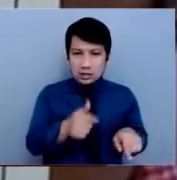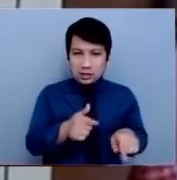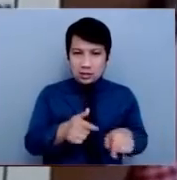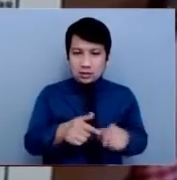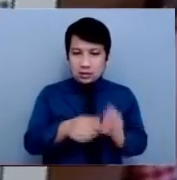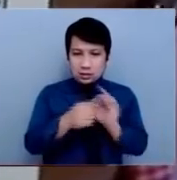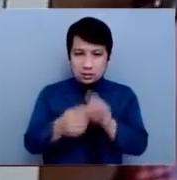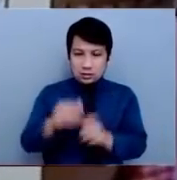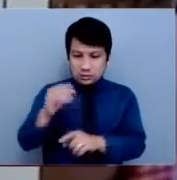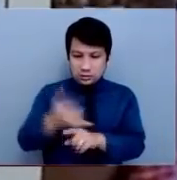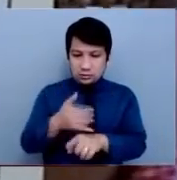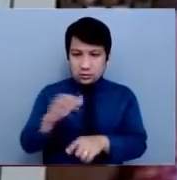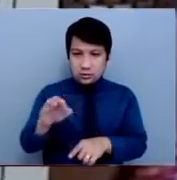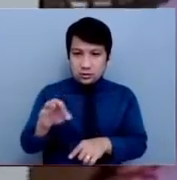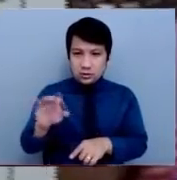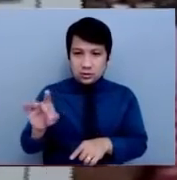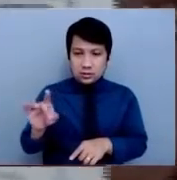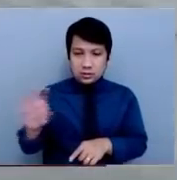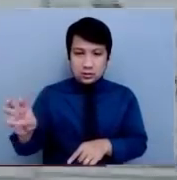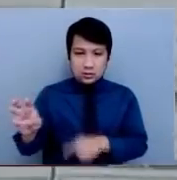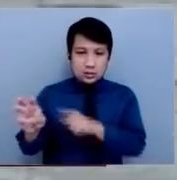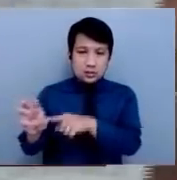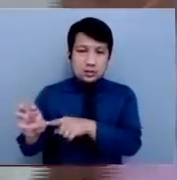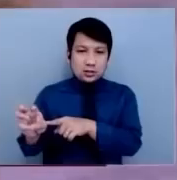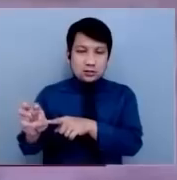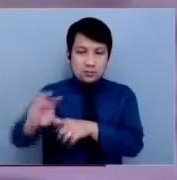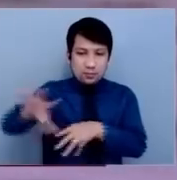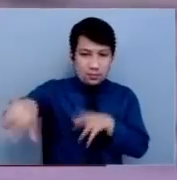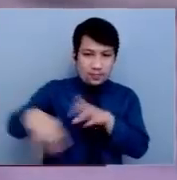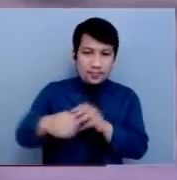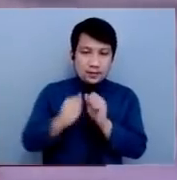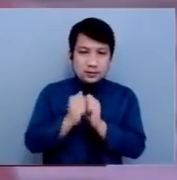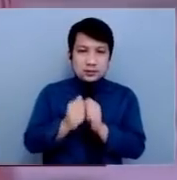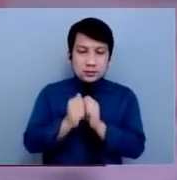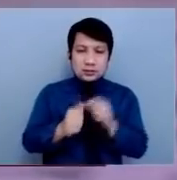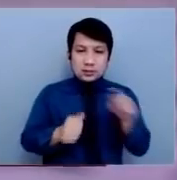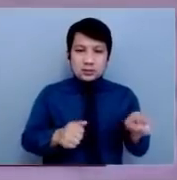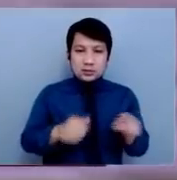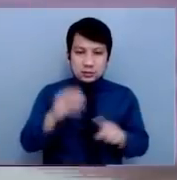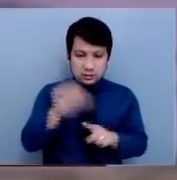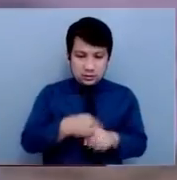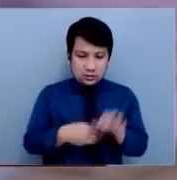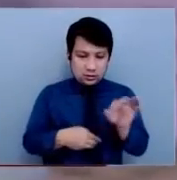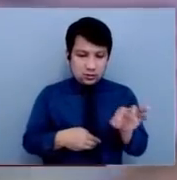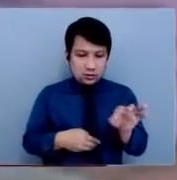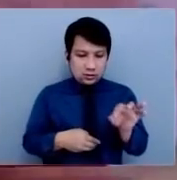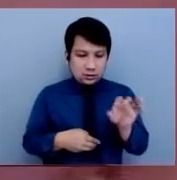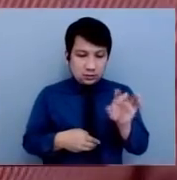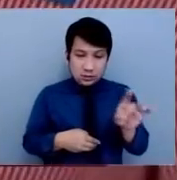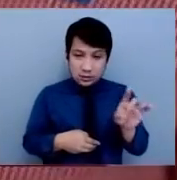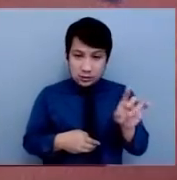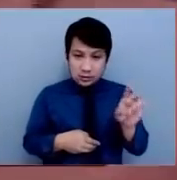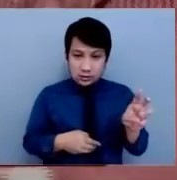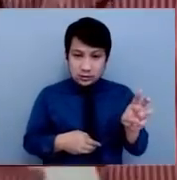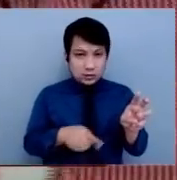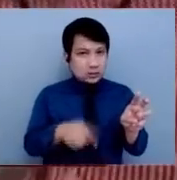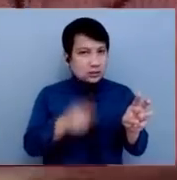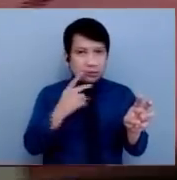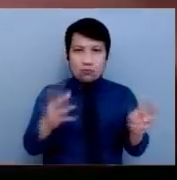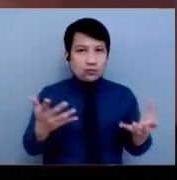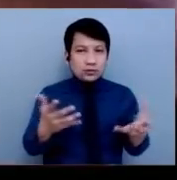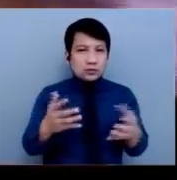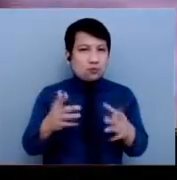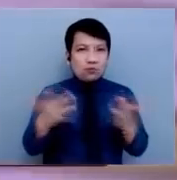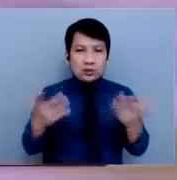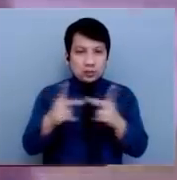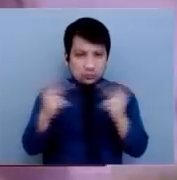ng January 1986, hindi saklaw si Senator Marcos dahil noong March 1986, hindi na siya public officer. Yes, sir. So